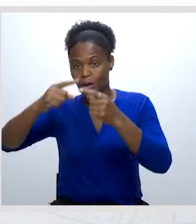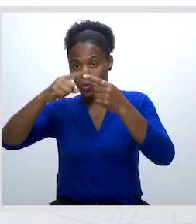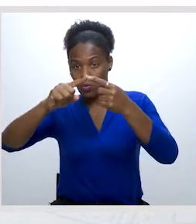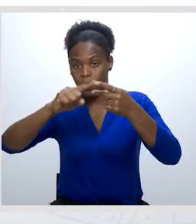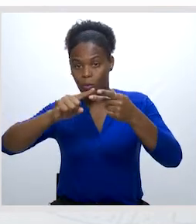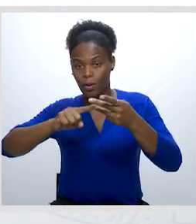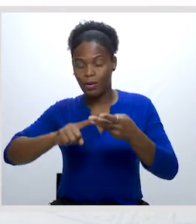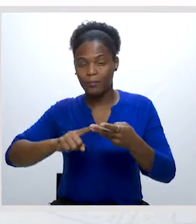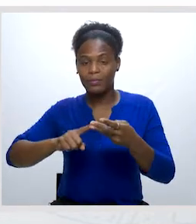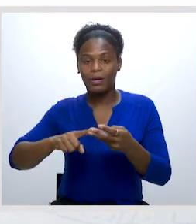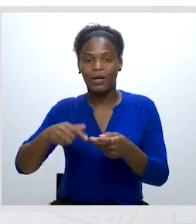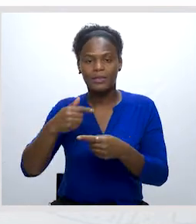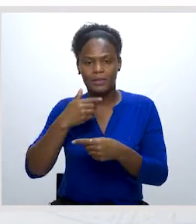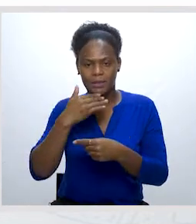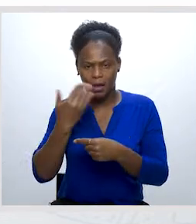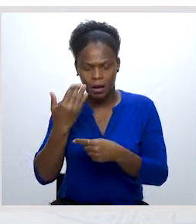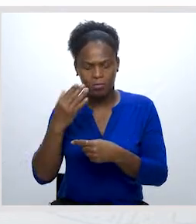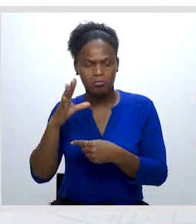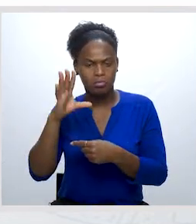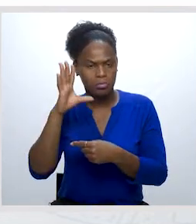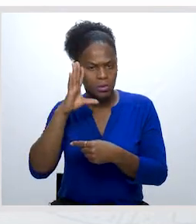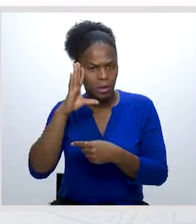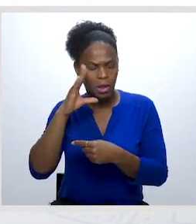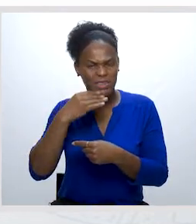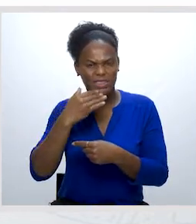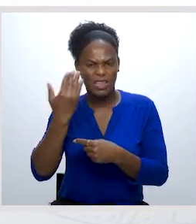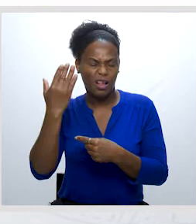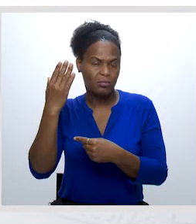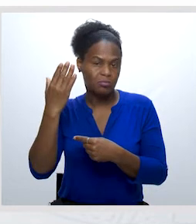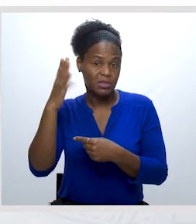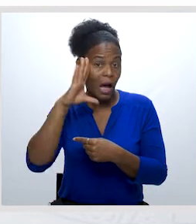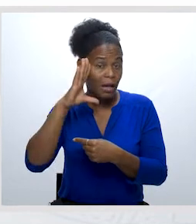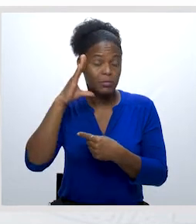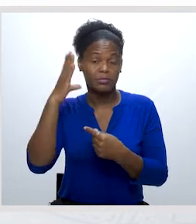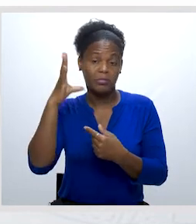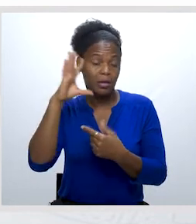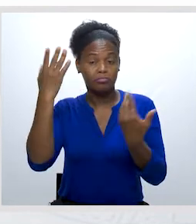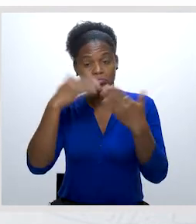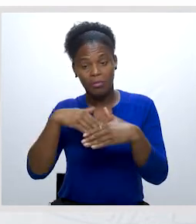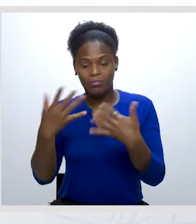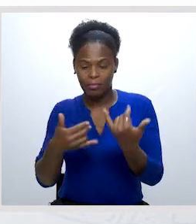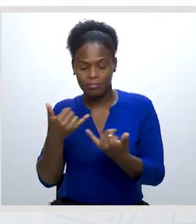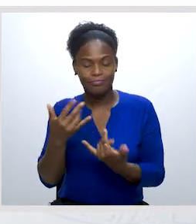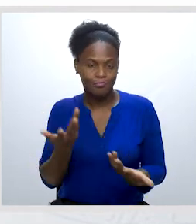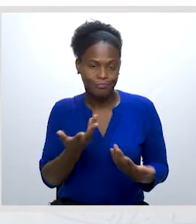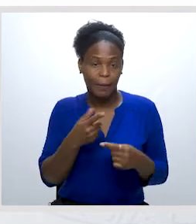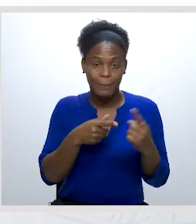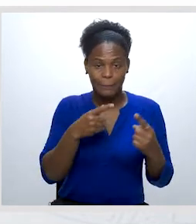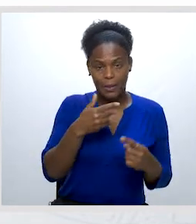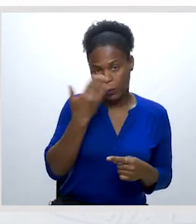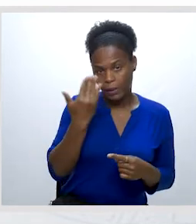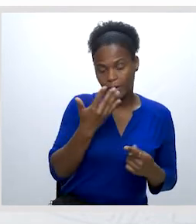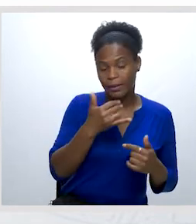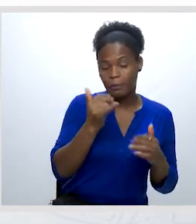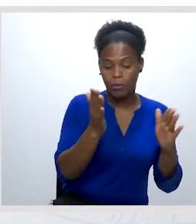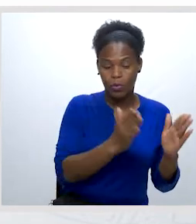l'après-midi, le soir, le matin et le midi. De cet côté, vous avez